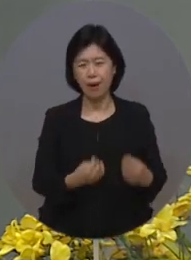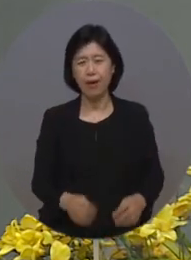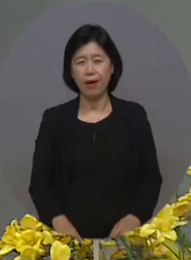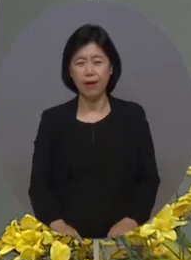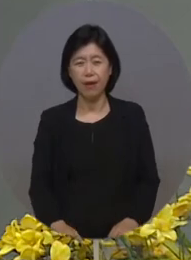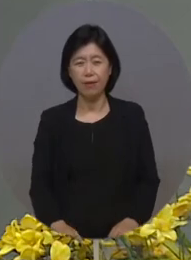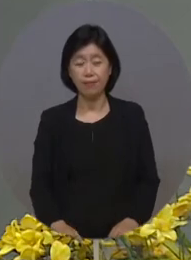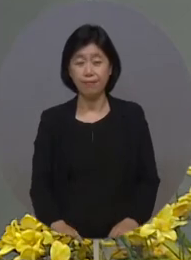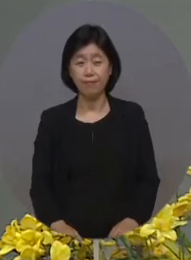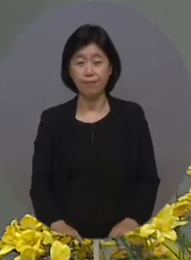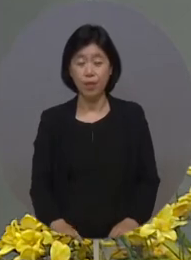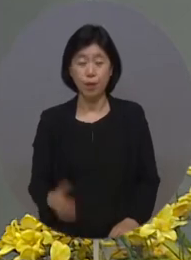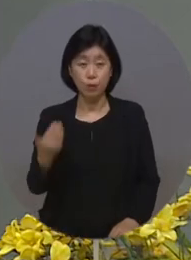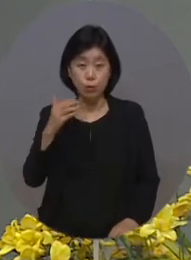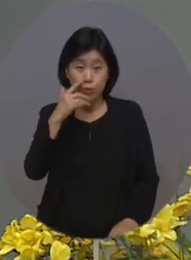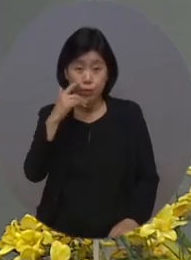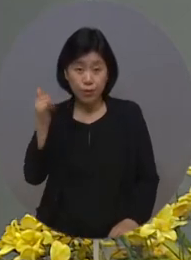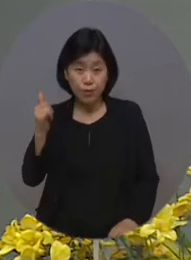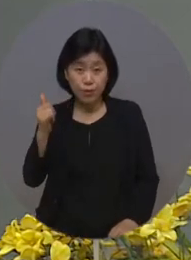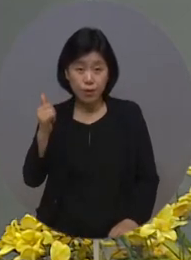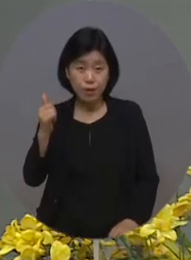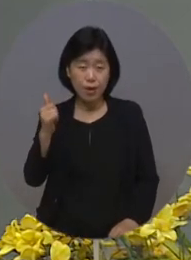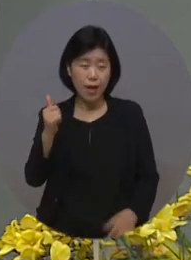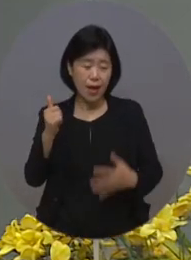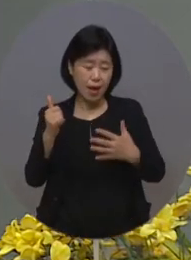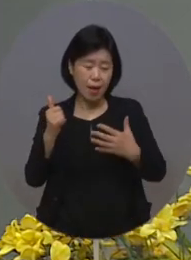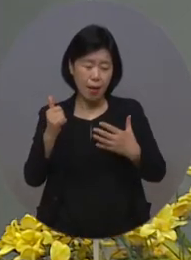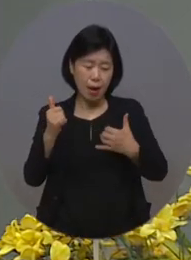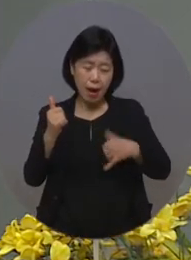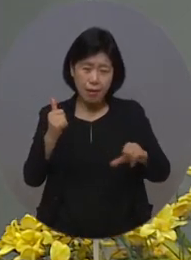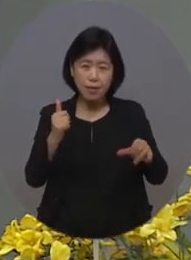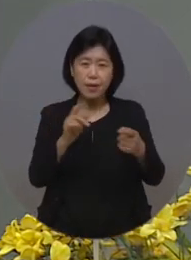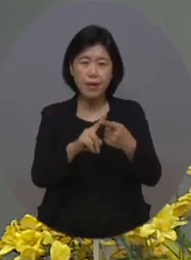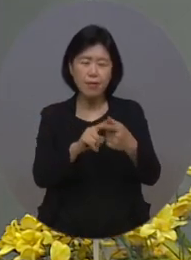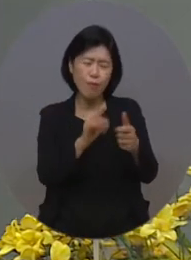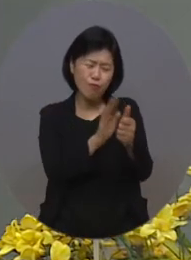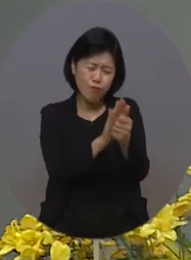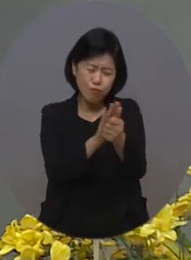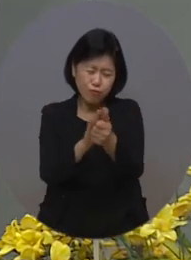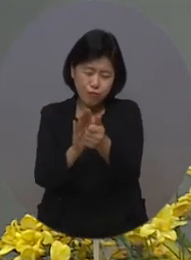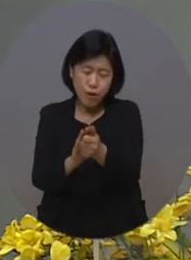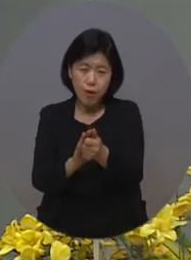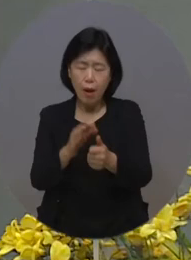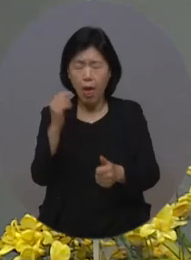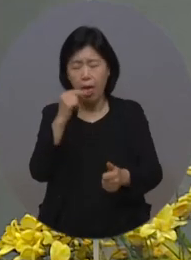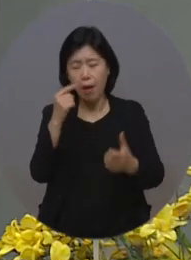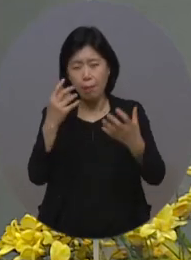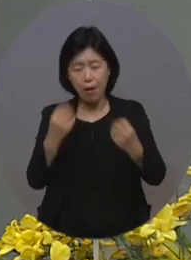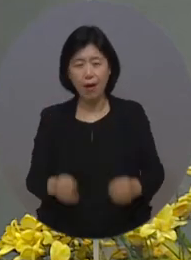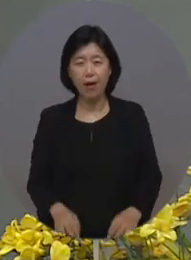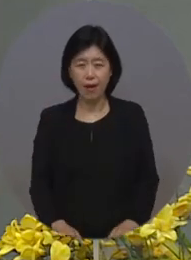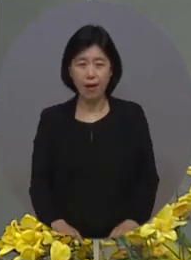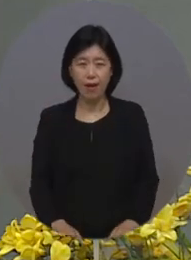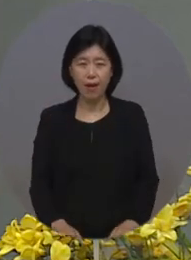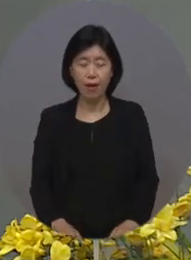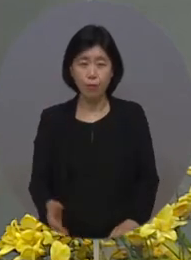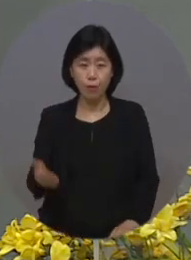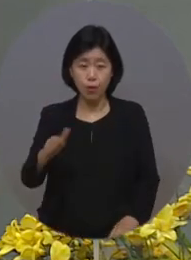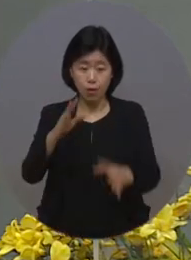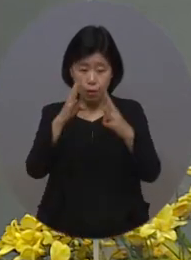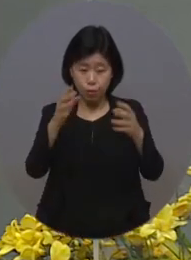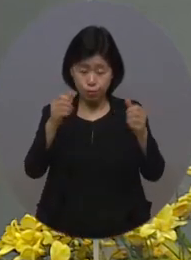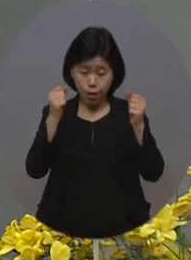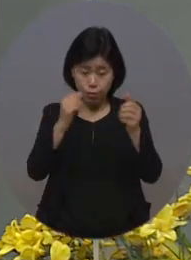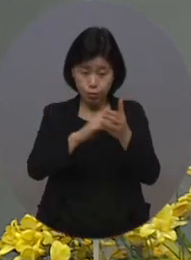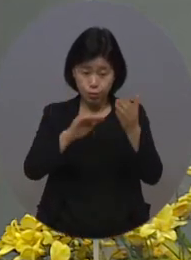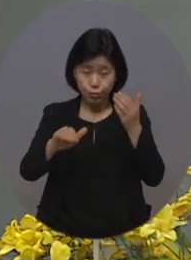주고 결고 4년 댔다 나오고 나니까 거기서 공허함 가게에 미래에 대한 예측 브로 이런걸